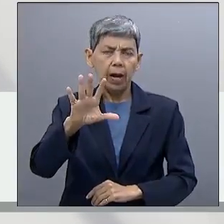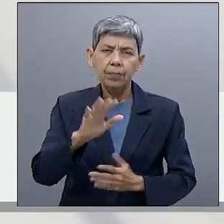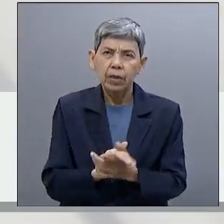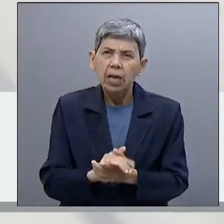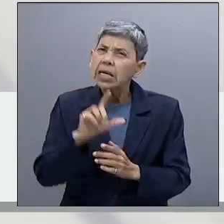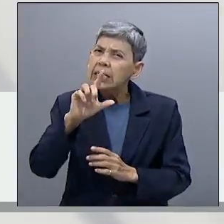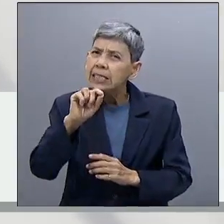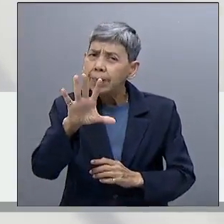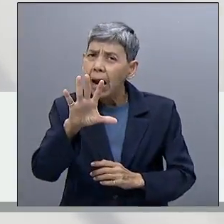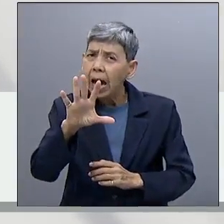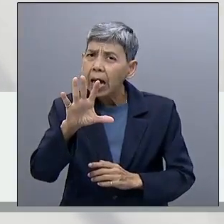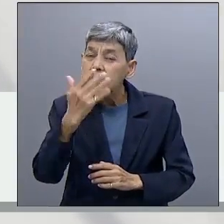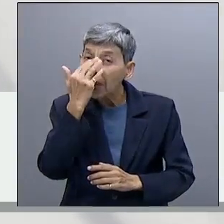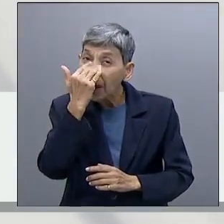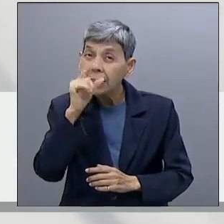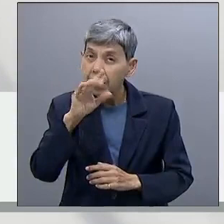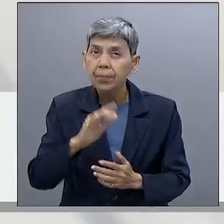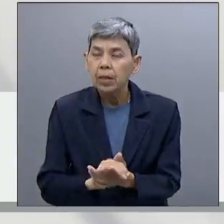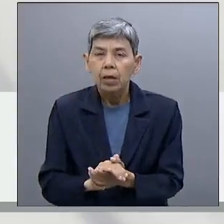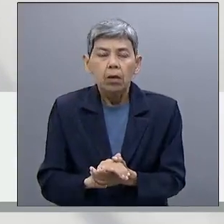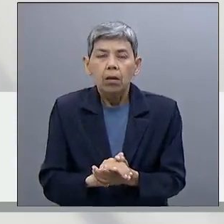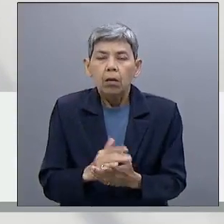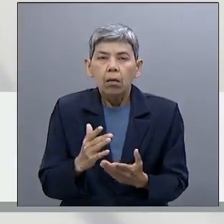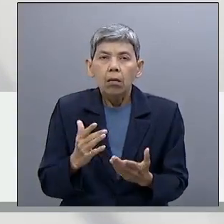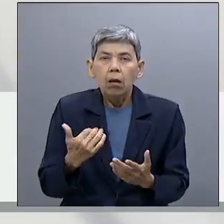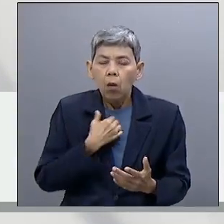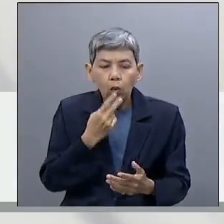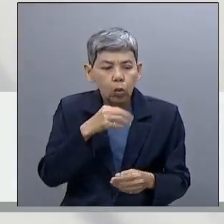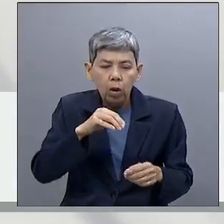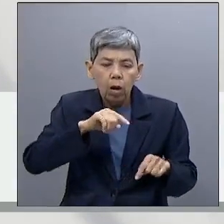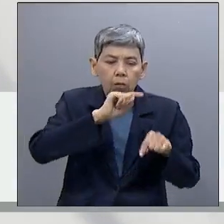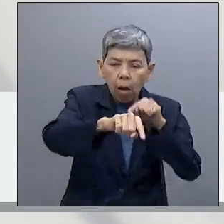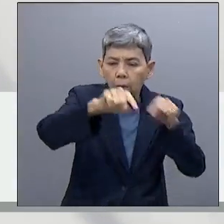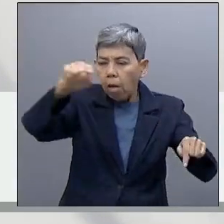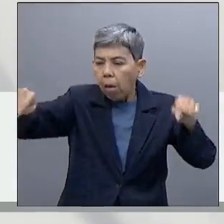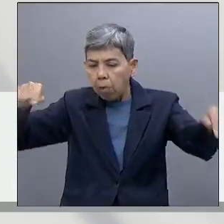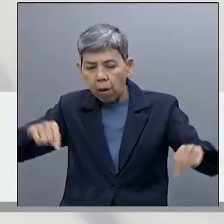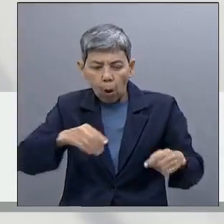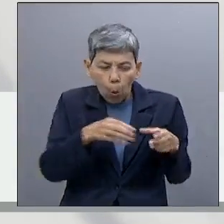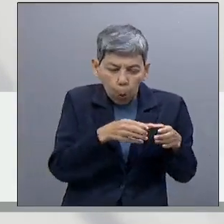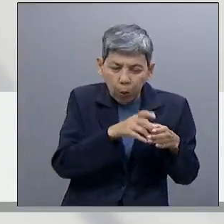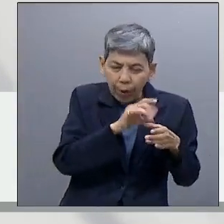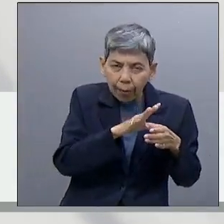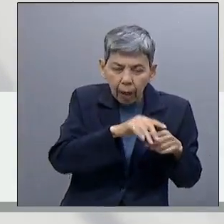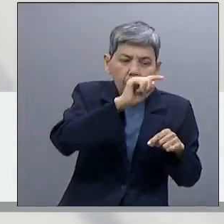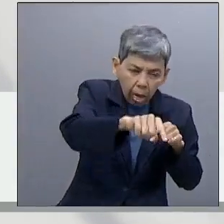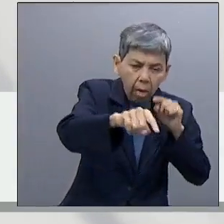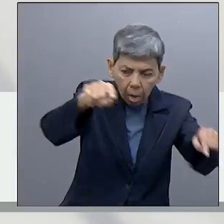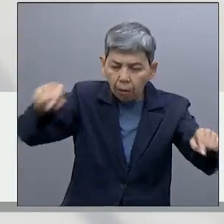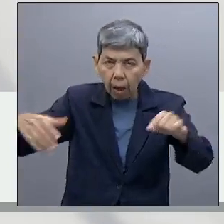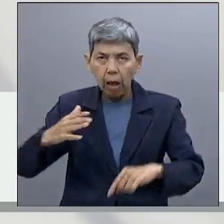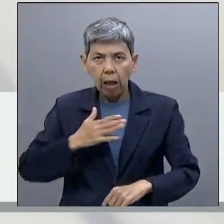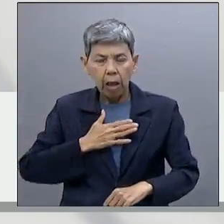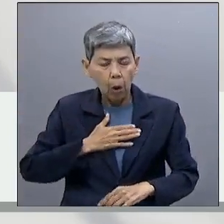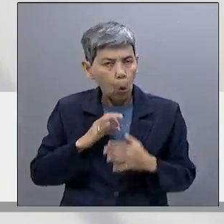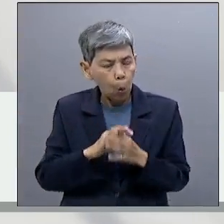มาณ25คนนี่ก็เพราะว่าเขาไม่ได้เอาไว้ที่เดียวมันหลายที่ไงน ะ แล้วก็ไอ้เราเพียงแต่